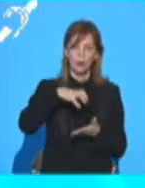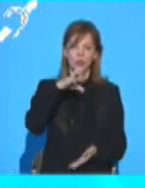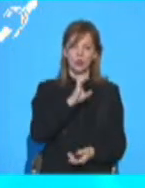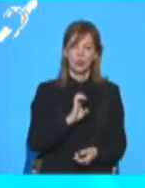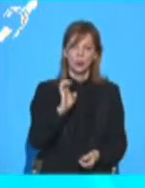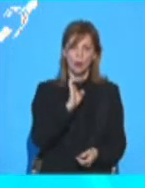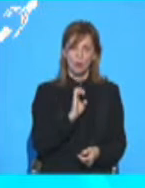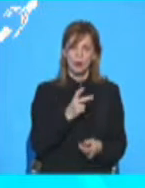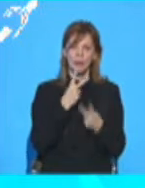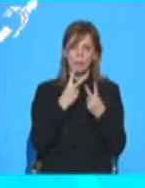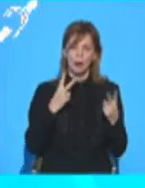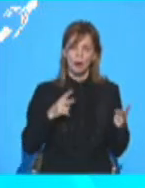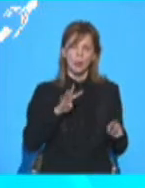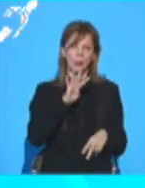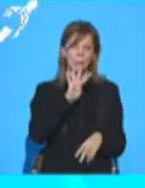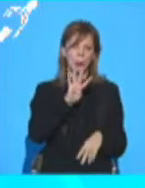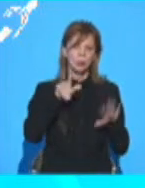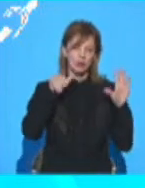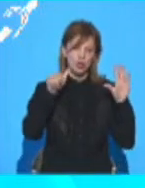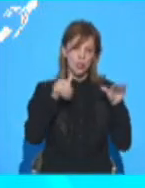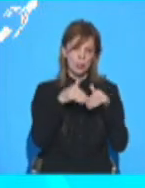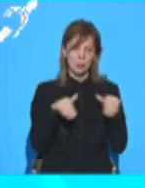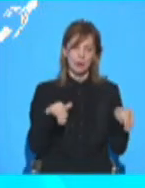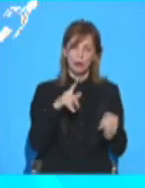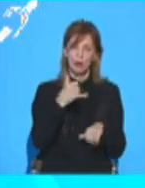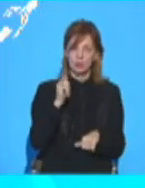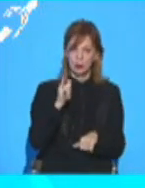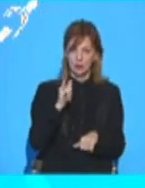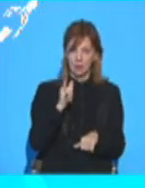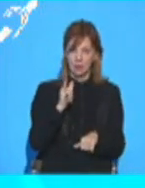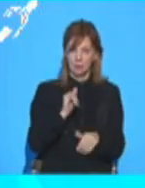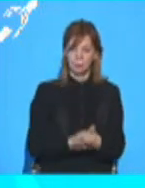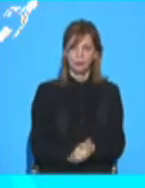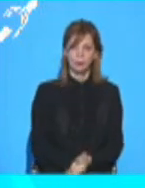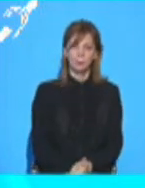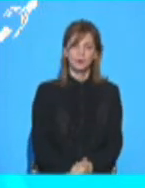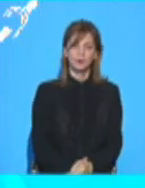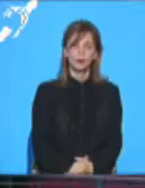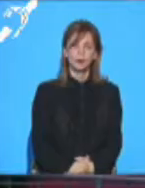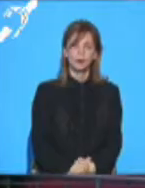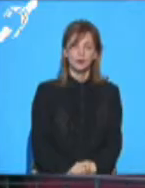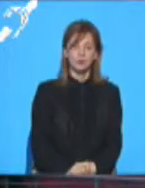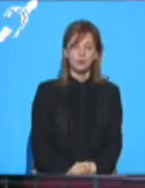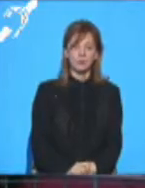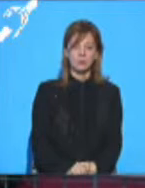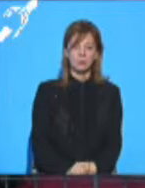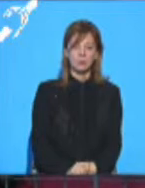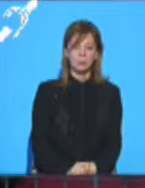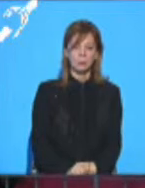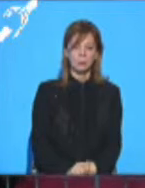fonduri europene, a cărui valoare totală este de 46 de milioane de euro.